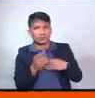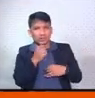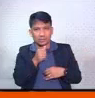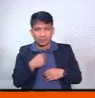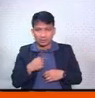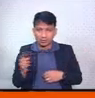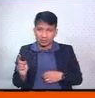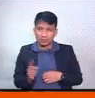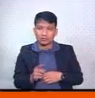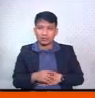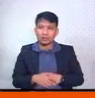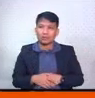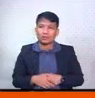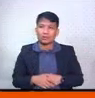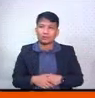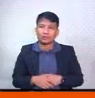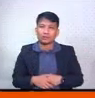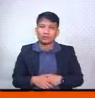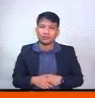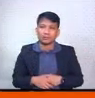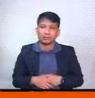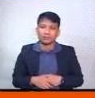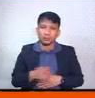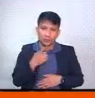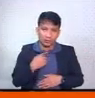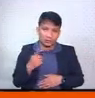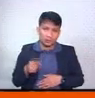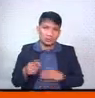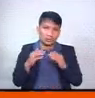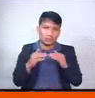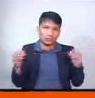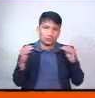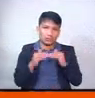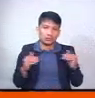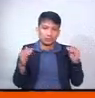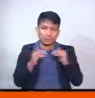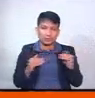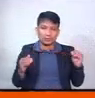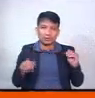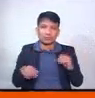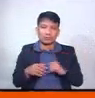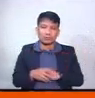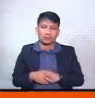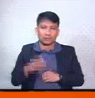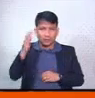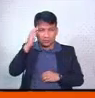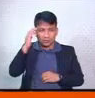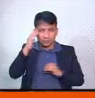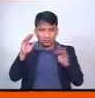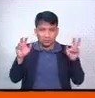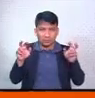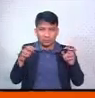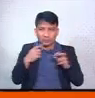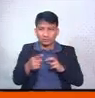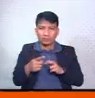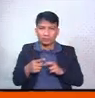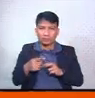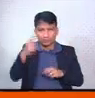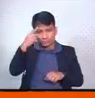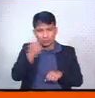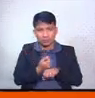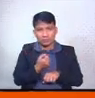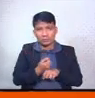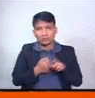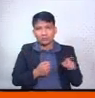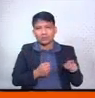hindi. So, gusto namin, sabi nila, pantay-pantay. Okay. Yun ang alam ko pong issue. Sige. Sandali pero matigas ang ulo nila, sabi